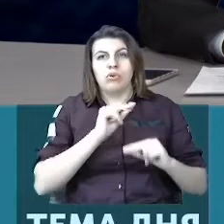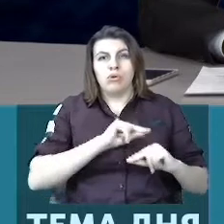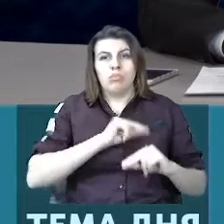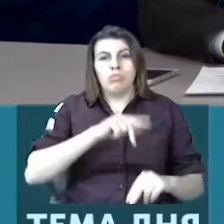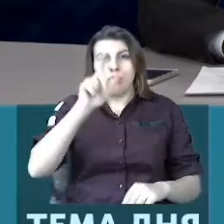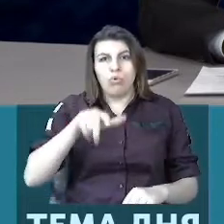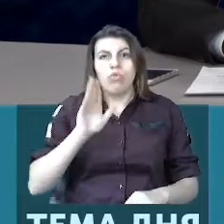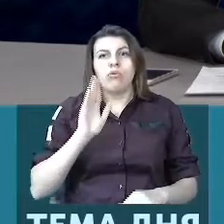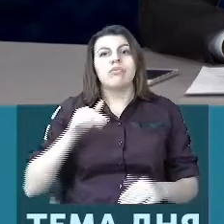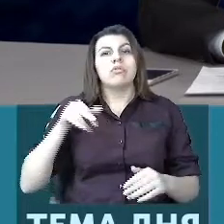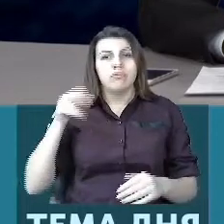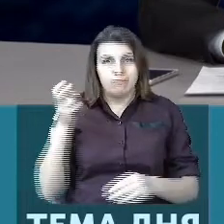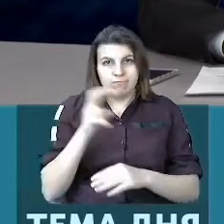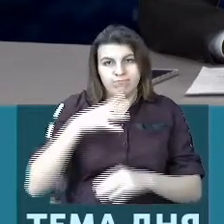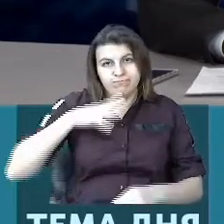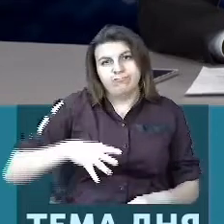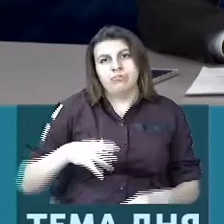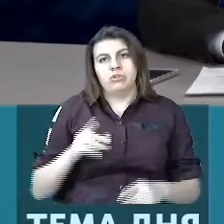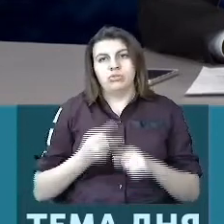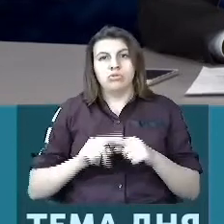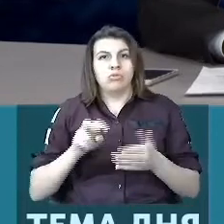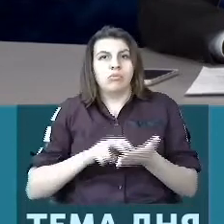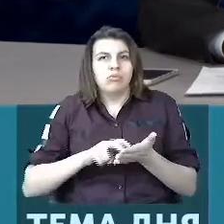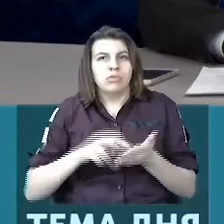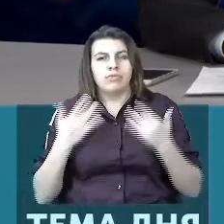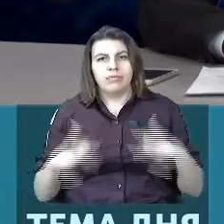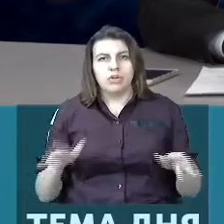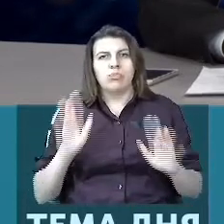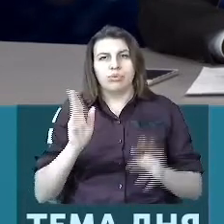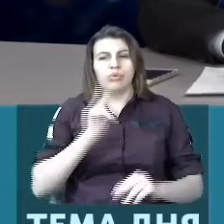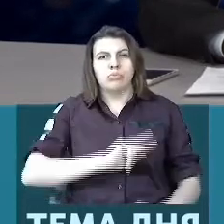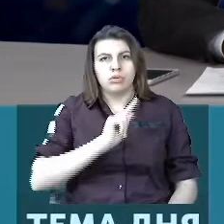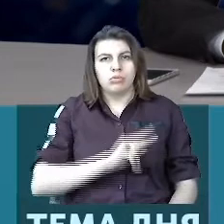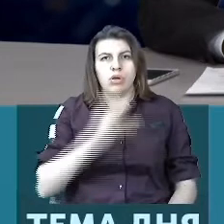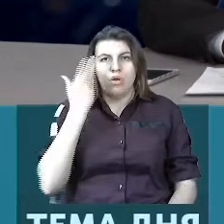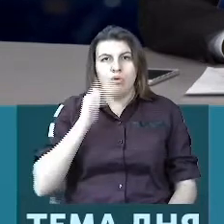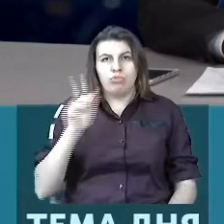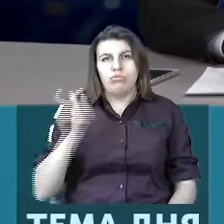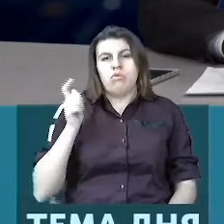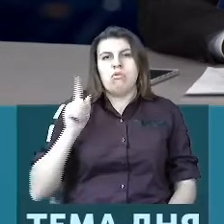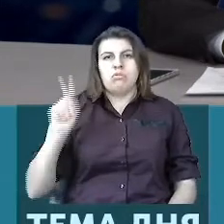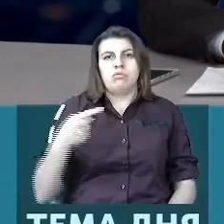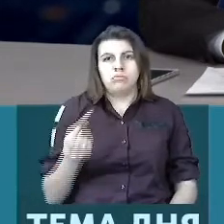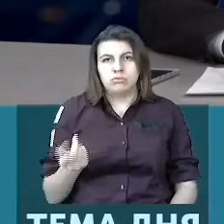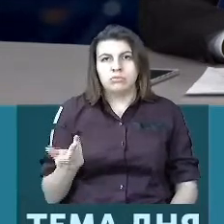боятися звільнення, буде працювати, коли йому буде роботодавець сказати, що завтра вихідний, потрібно вийти.